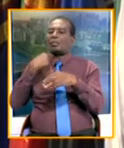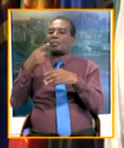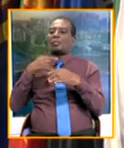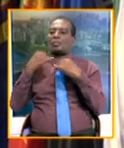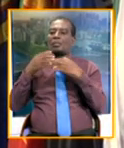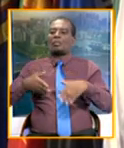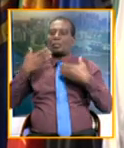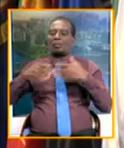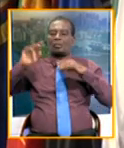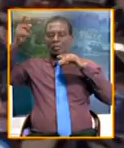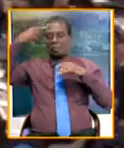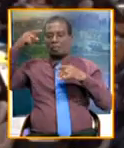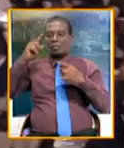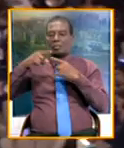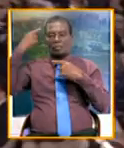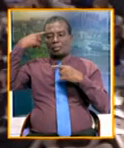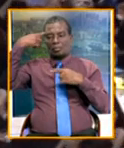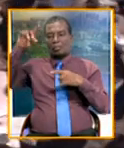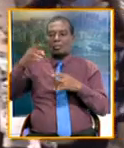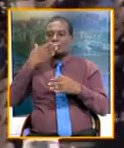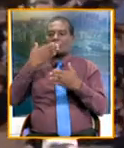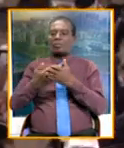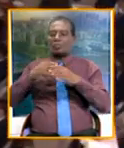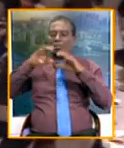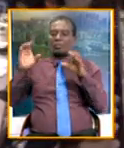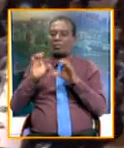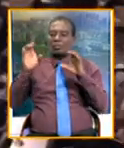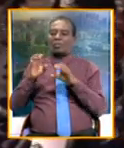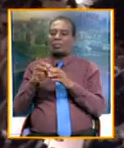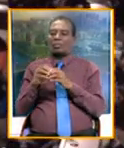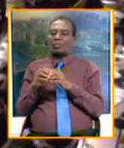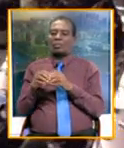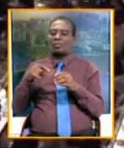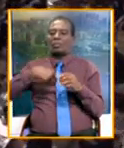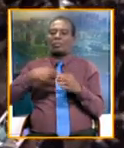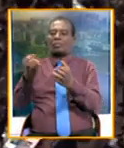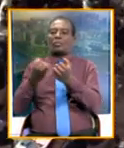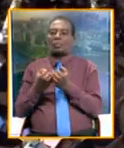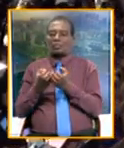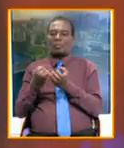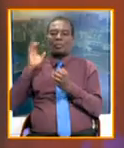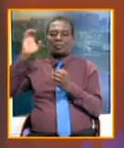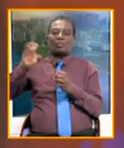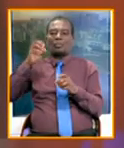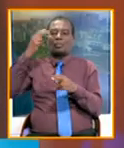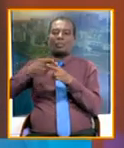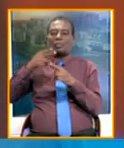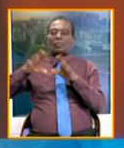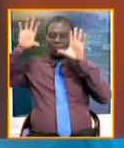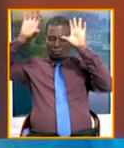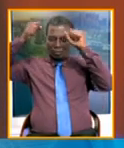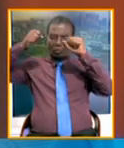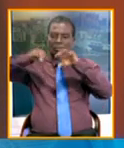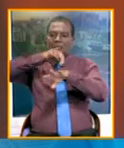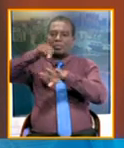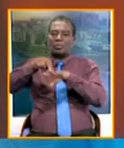du gouvernement à l'UNESCO pour la bonne collaboration. Je voudrais, au nom du président de la